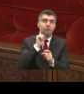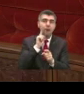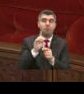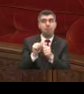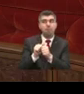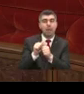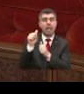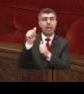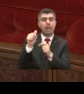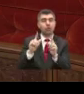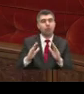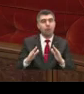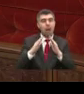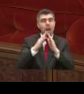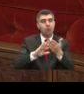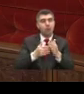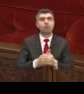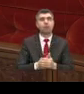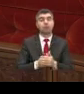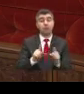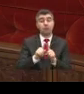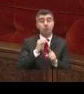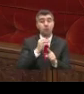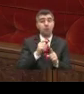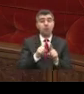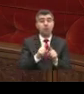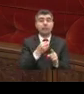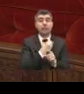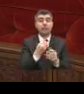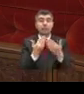نائيه. لو ساميو بسيتريكال يعني المستعجلات الخاصه. شكرا سيد الوزير.